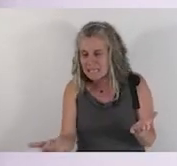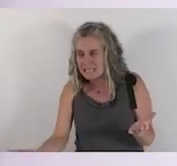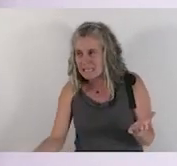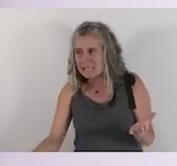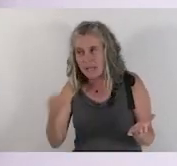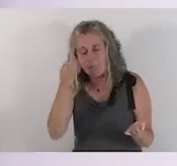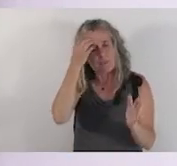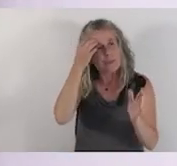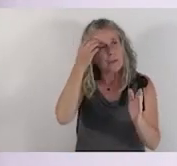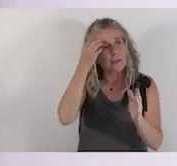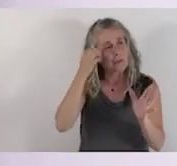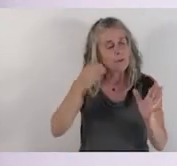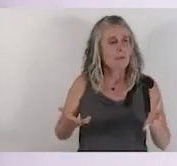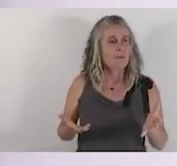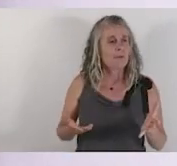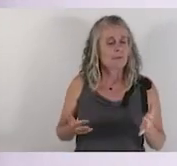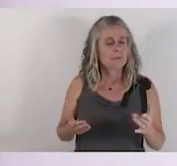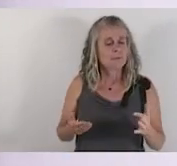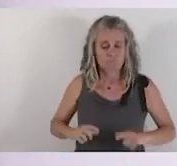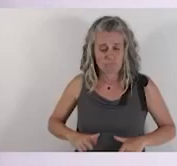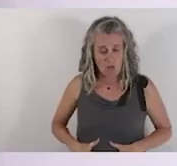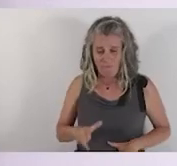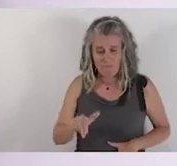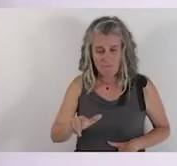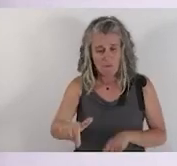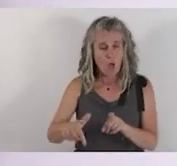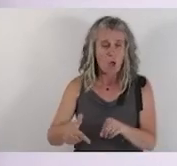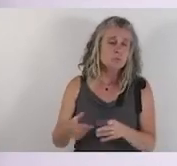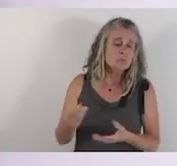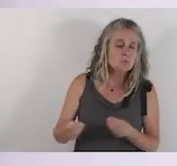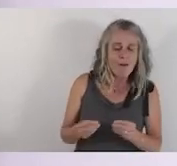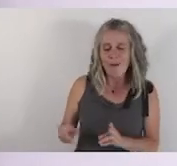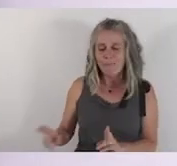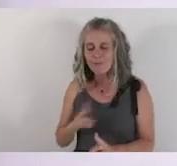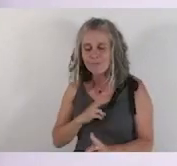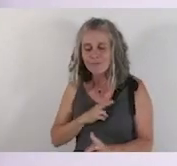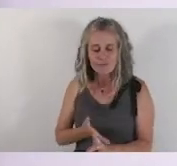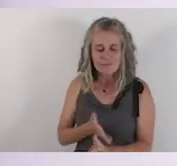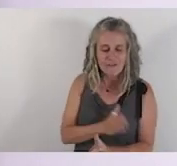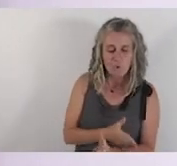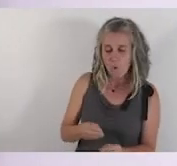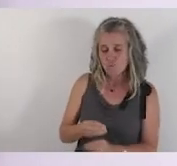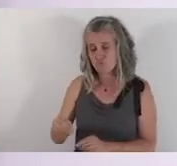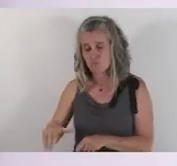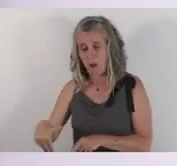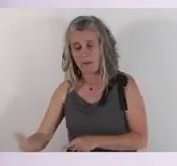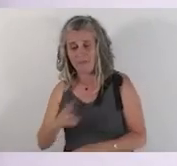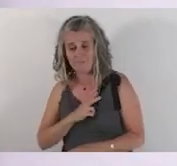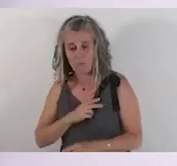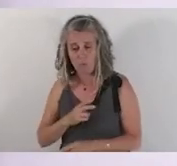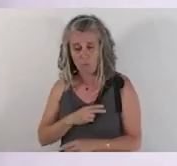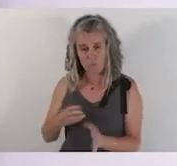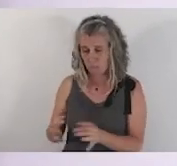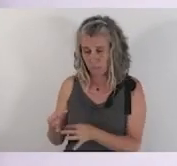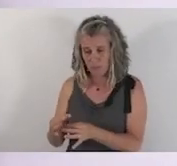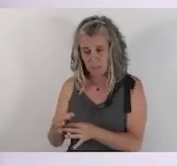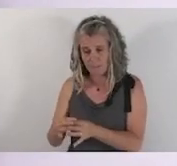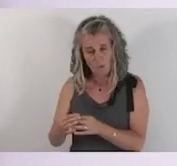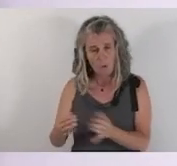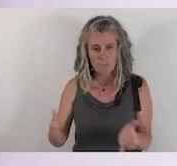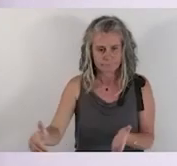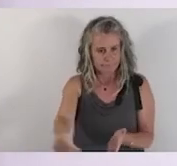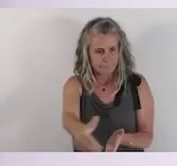écoles vont recevoir soit là avant les vacances, soit au retour des vacances, à partir de septembre, les modes d'inscription pour toutes ces activités, pour une grande partie